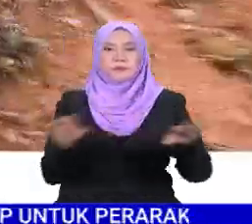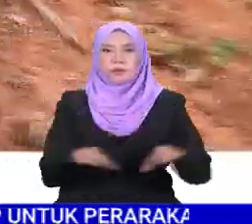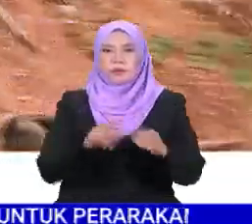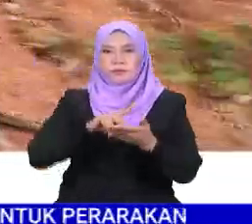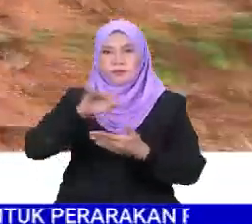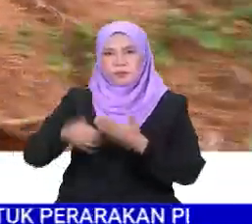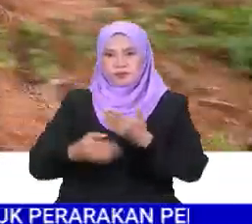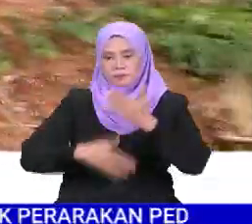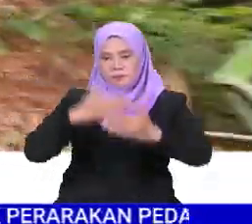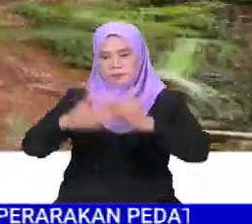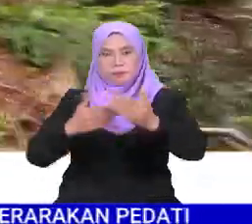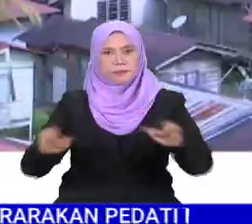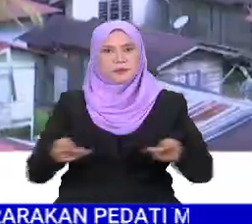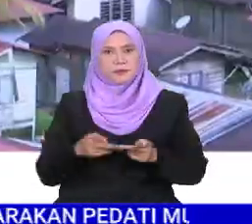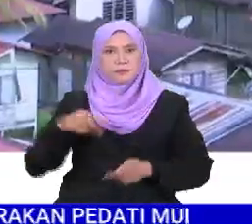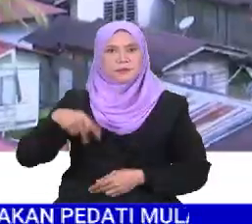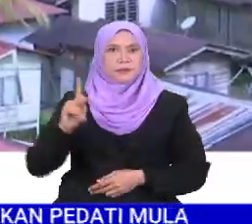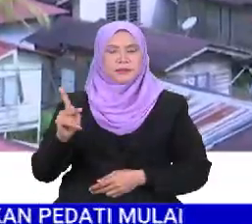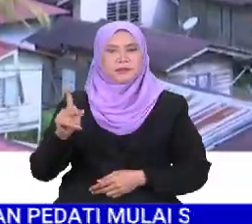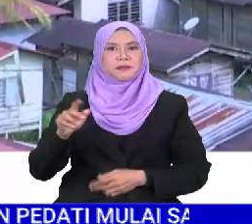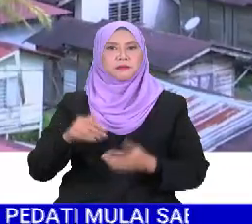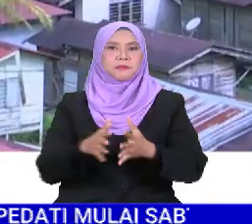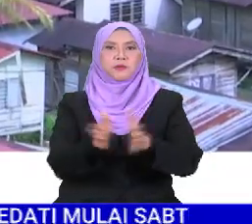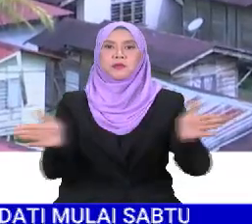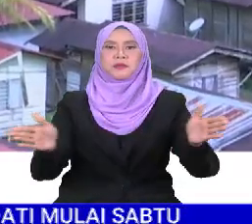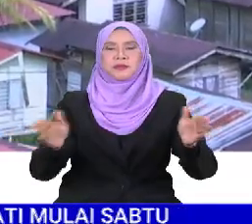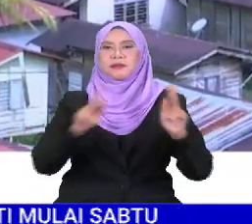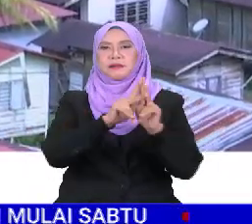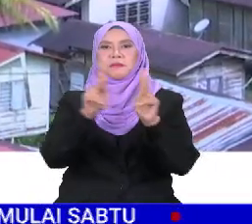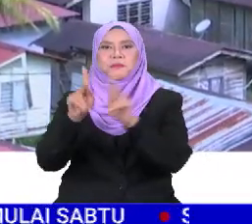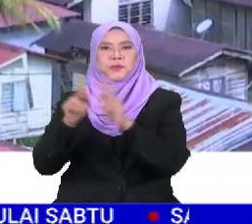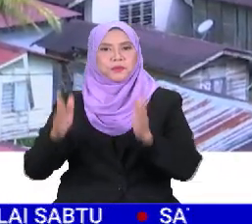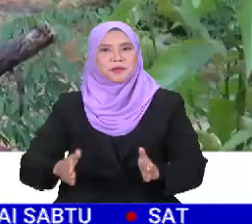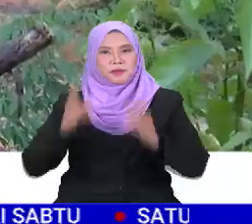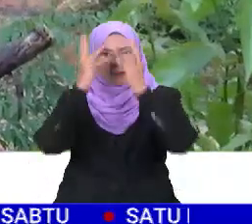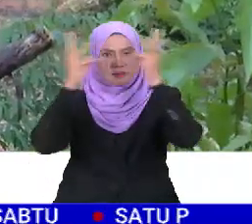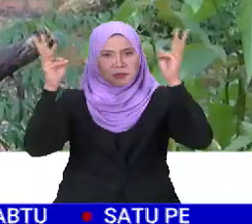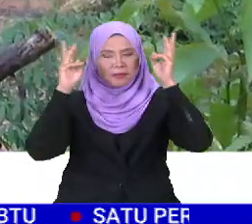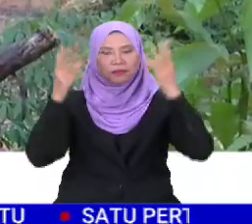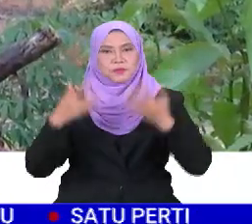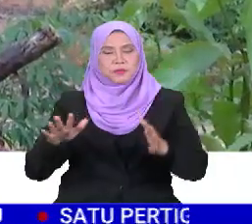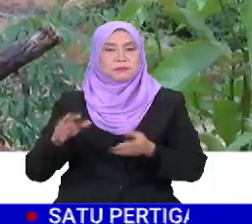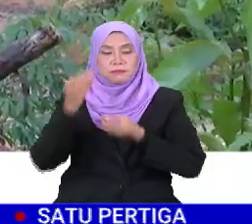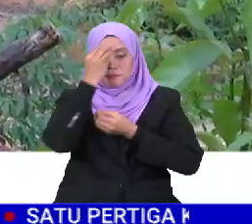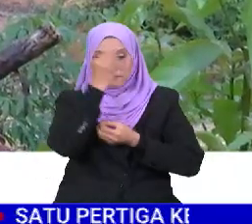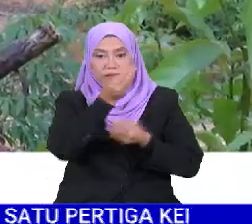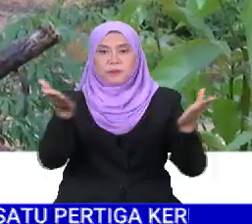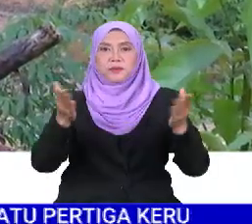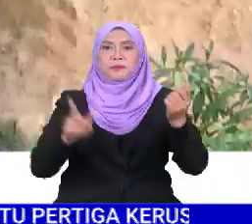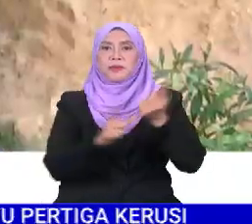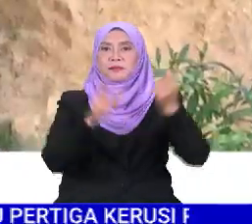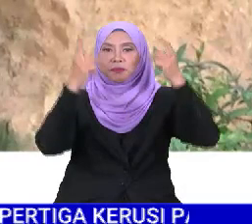Project pemajuan kawasan PPG di perluas ke perkampungan orang asli telah disampaikan kepada tim